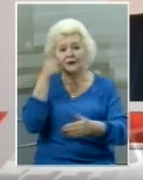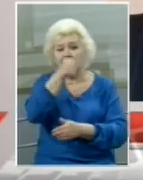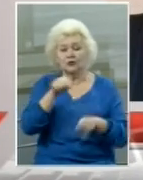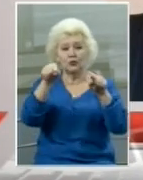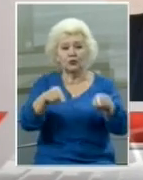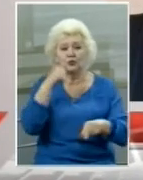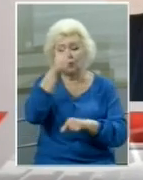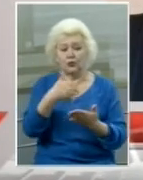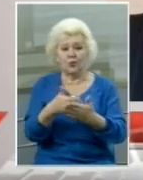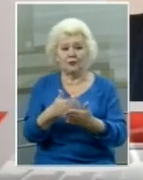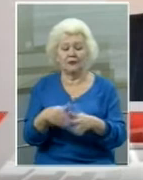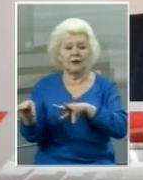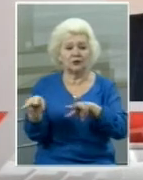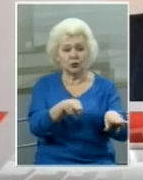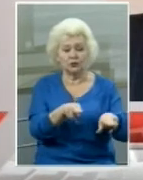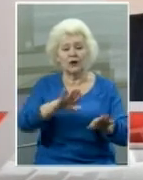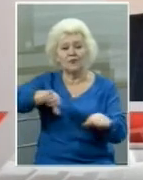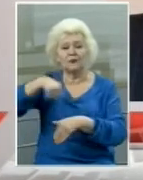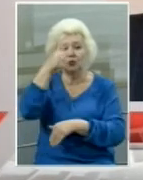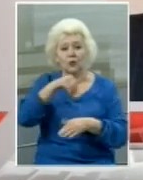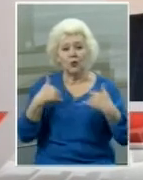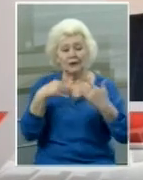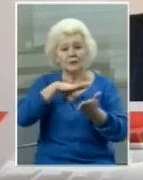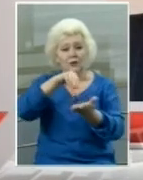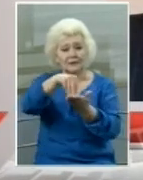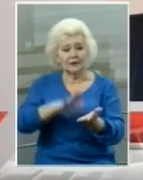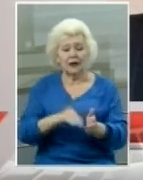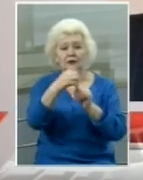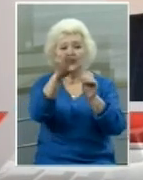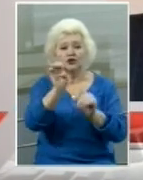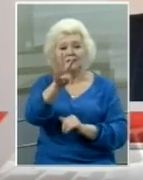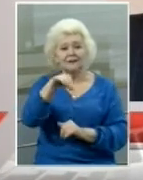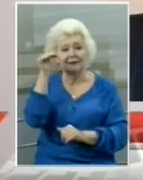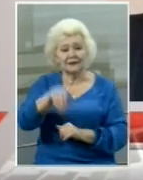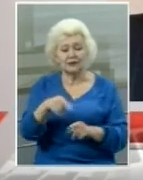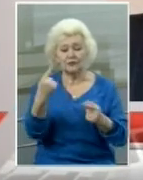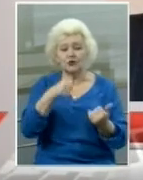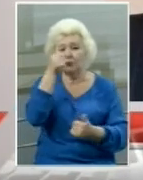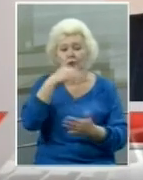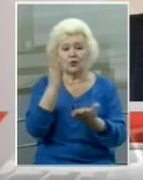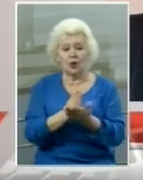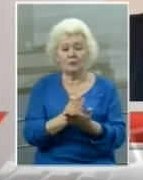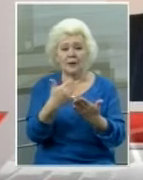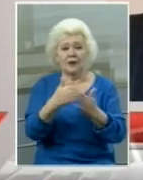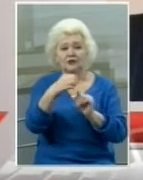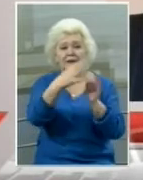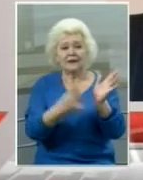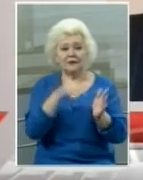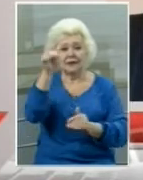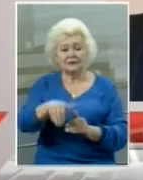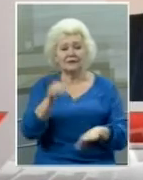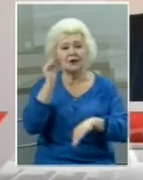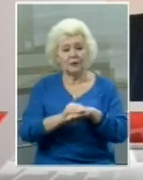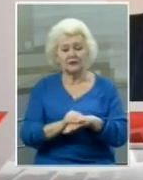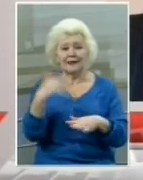і цього року приблизно тотожна, в минулому році у нас було зареєстровано 14 тисяч, в цьому році ось ми маємо майже 19 тисяч. То